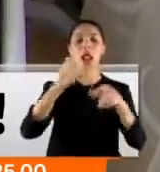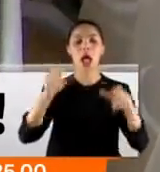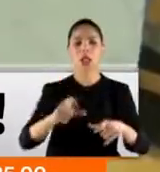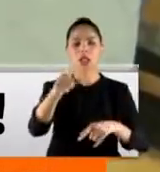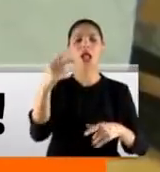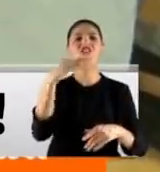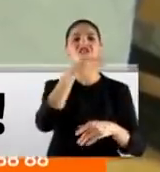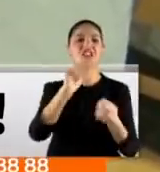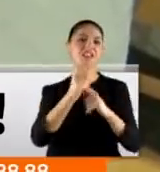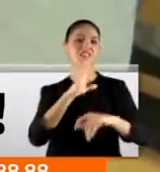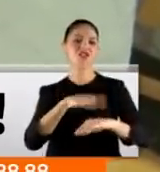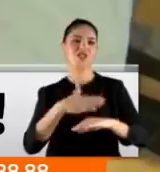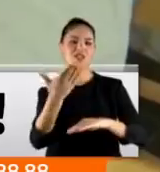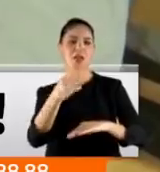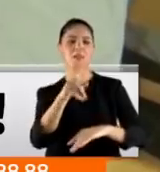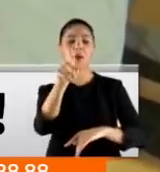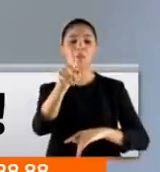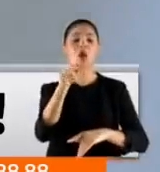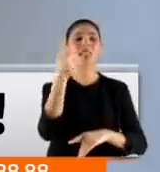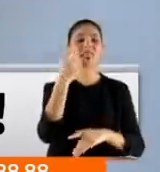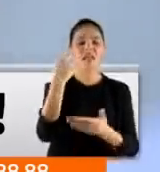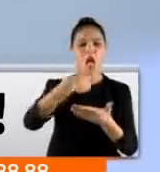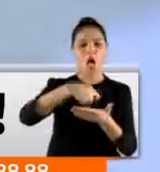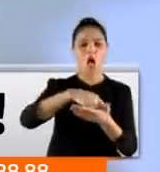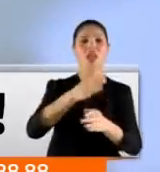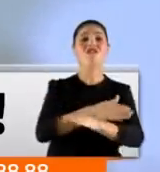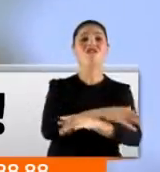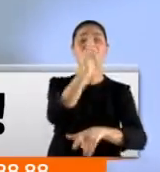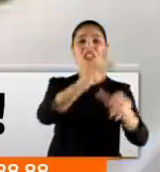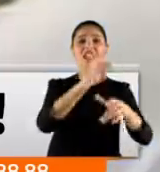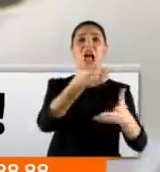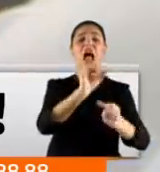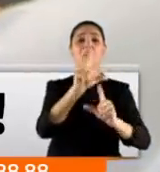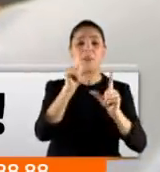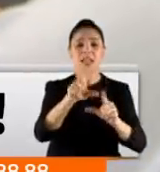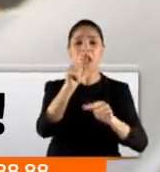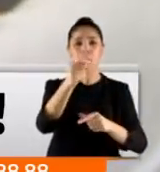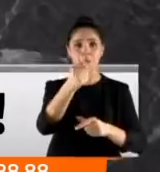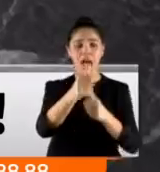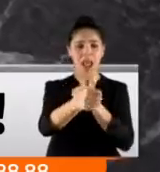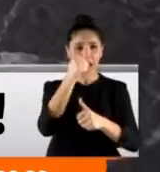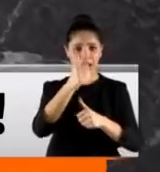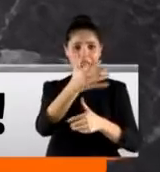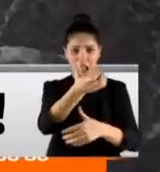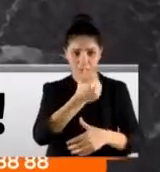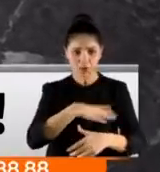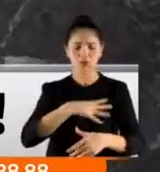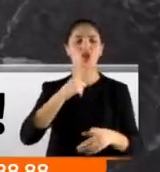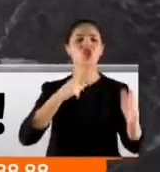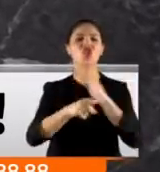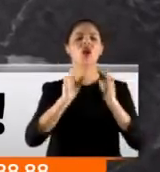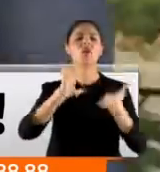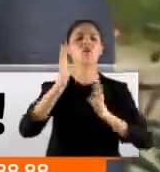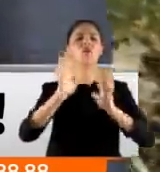durmadı, bunu fırsata çevirdi. Devletin ödediği, vatandaştan alınmaması gereken ücret talep edilince şikayetler de yağmur gibi